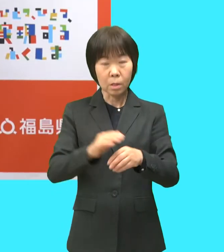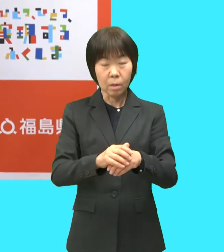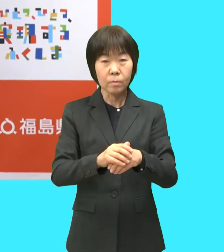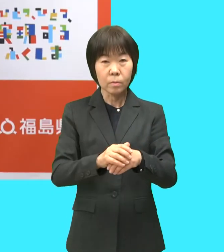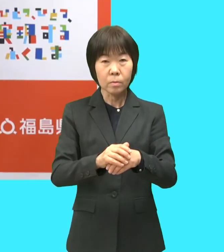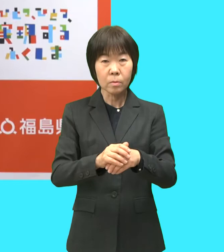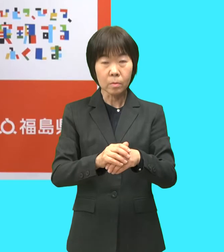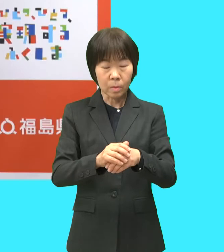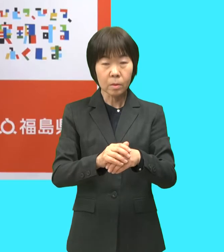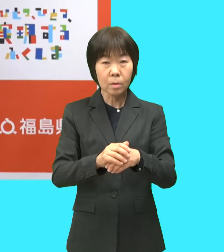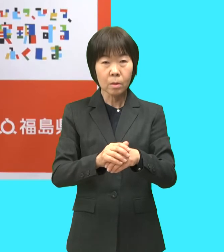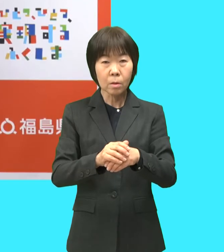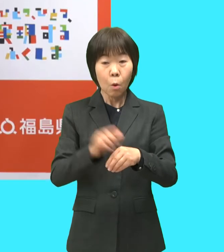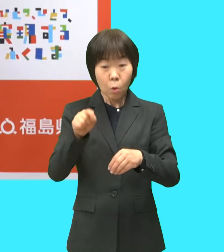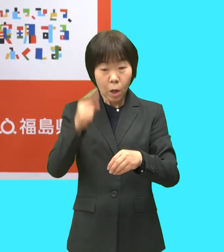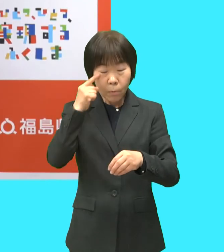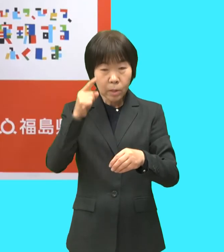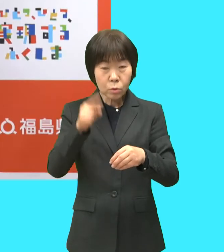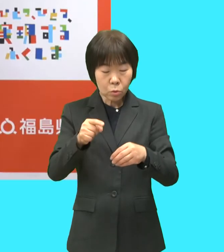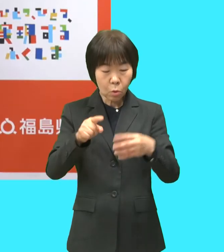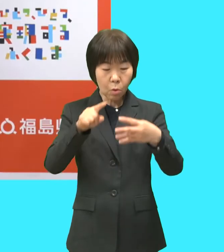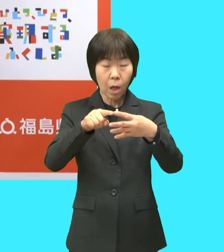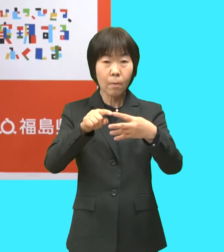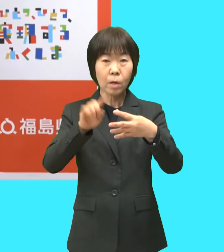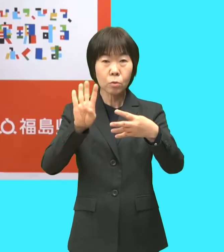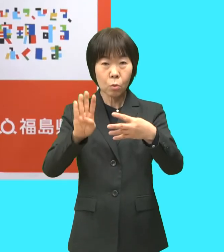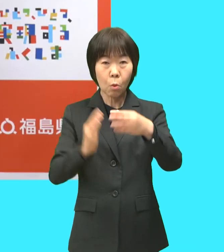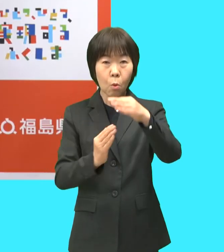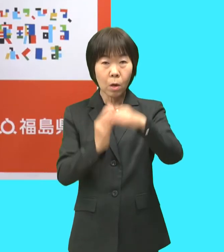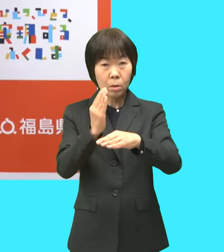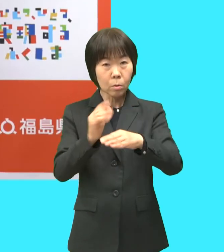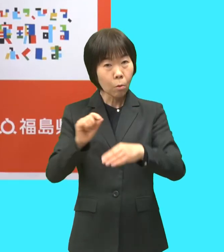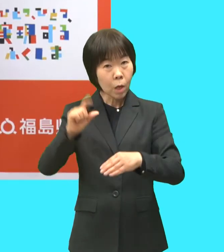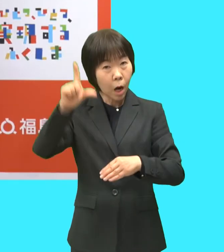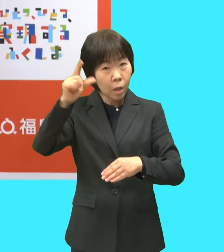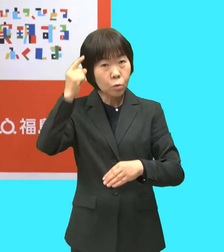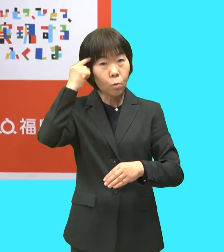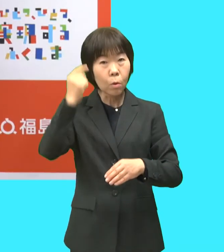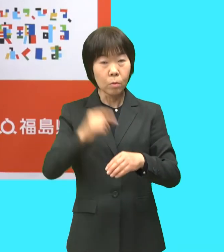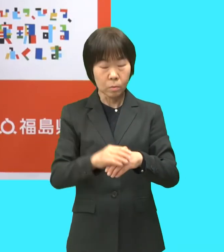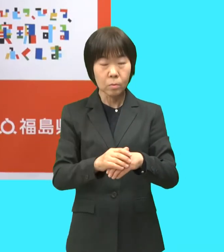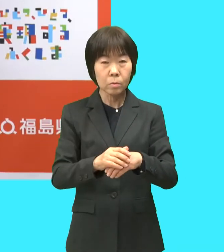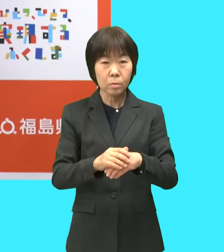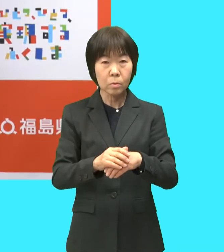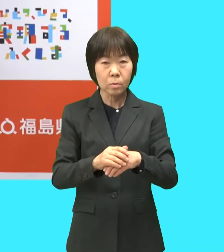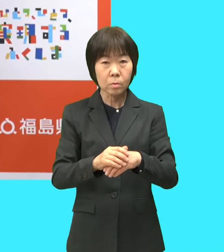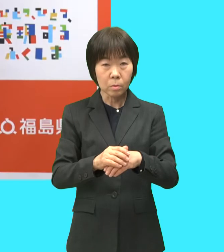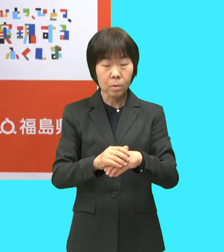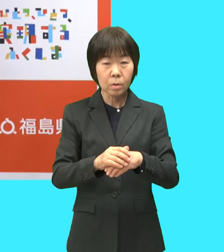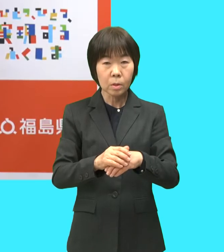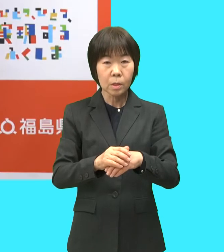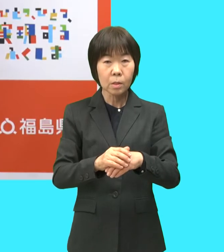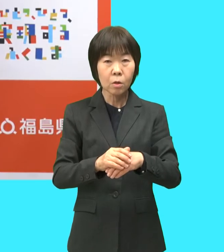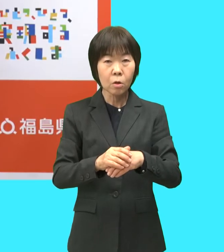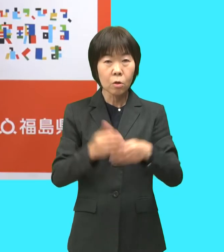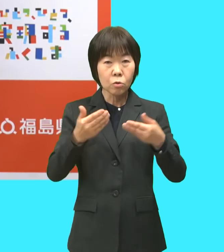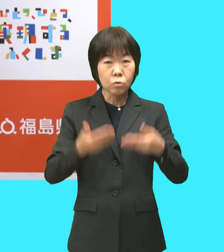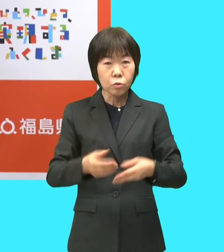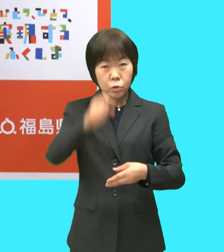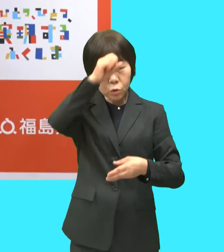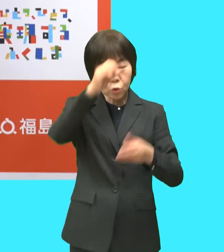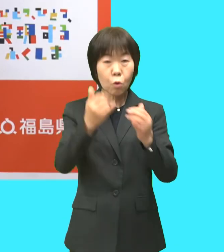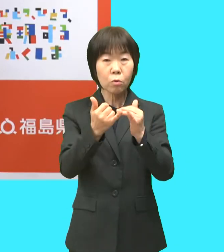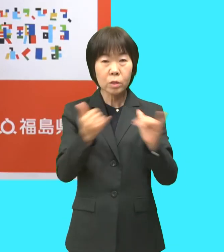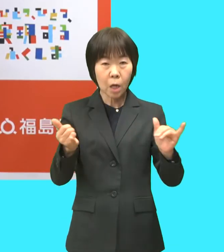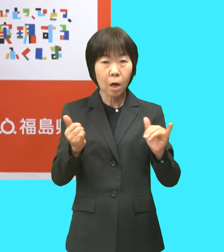それを見ると、まあ、ステージ4を超えているというのはかなり高いんじゃないかなと思います、まあ、病床使用率もステージ3、重症者